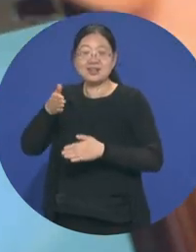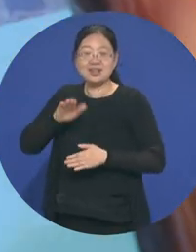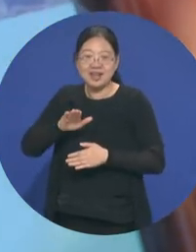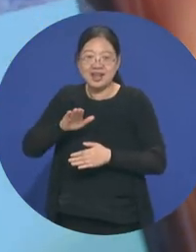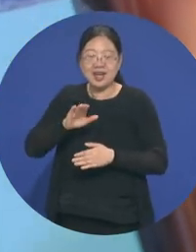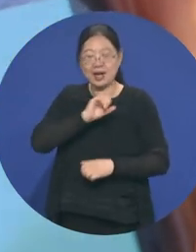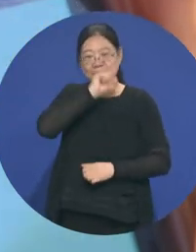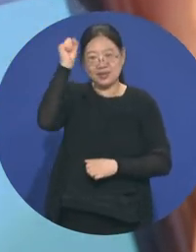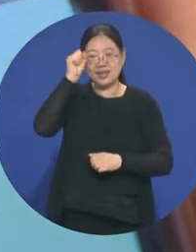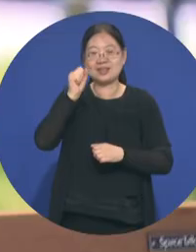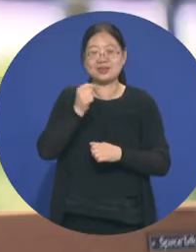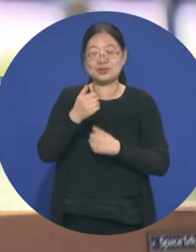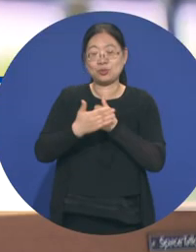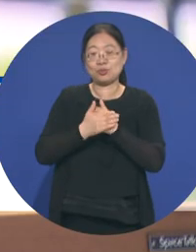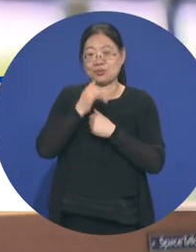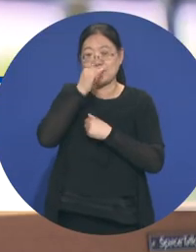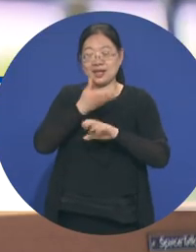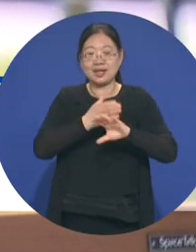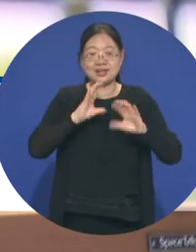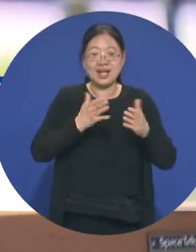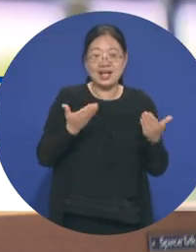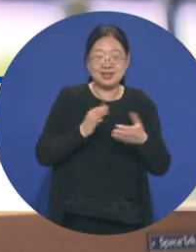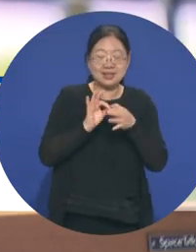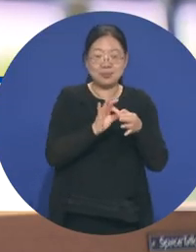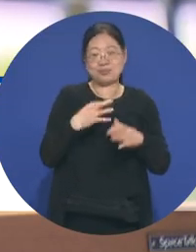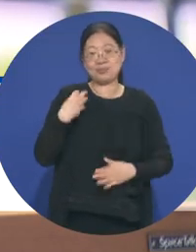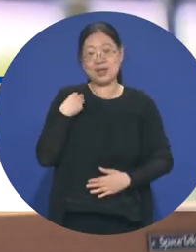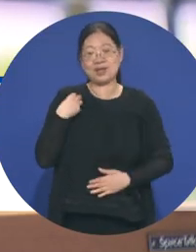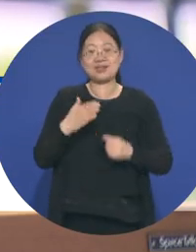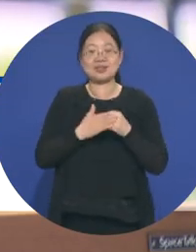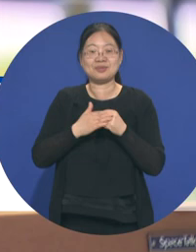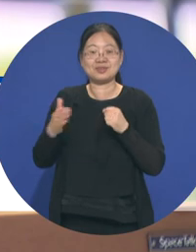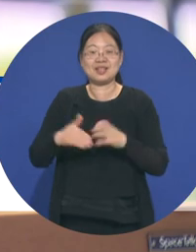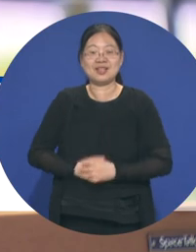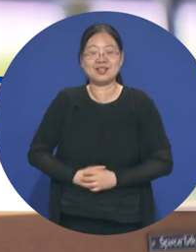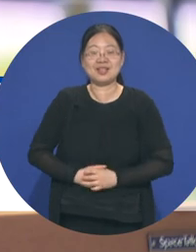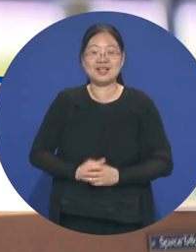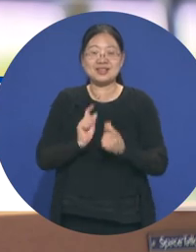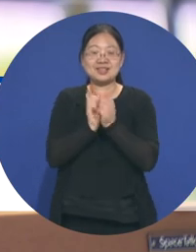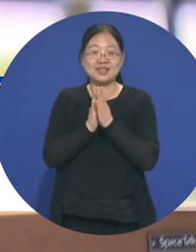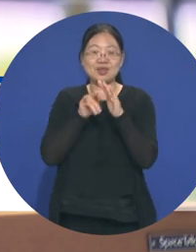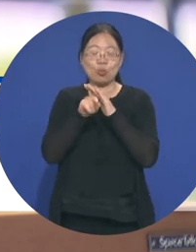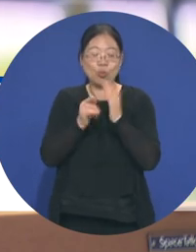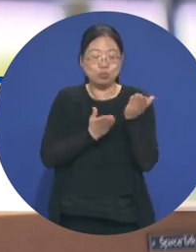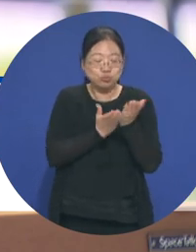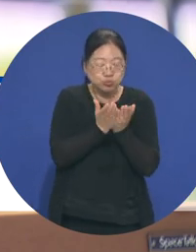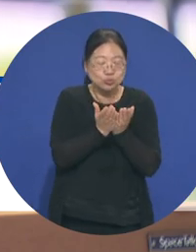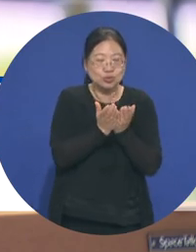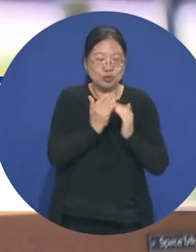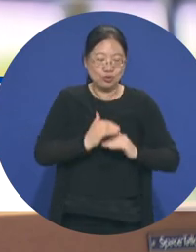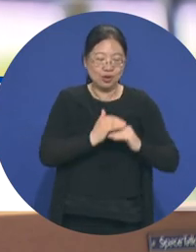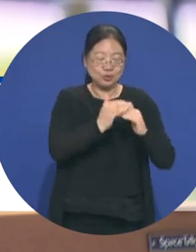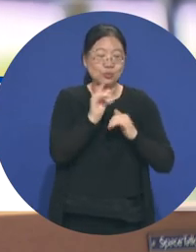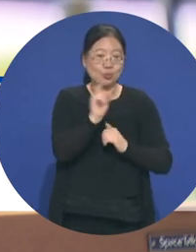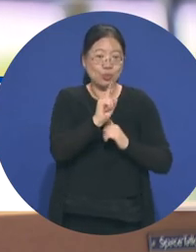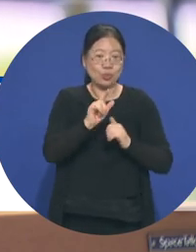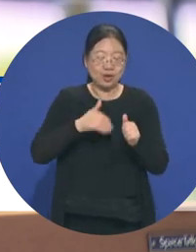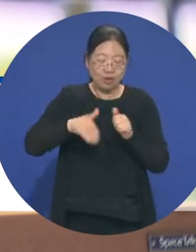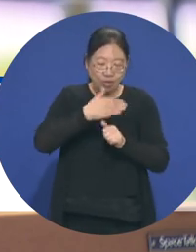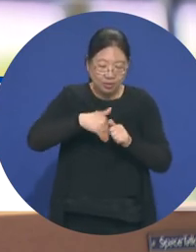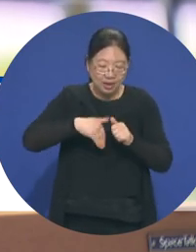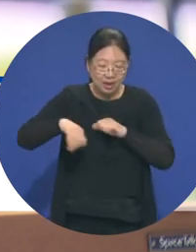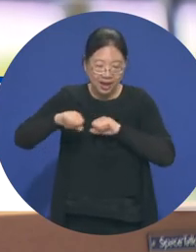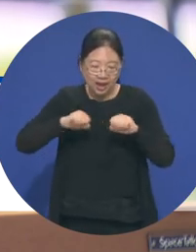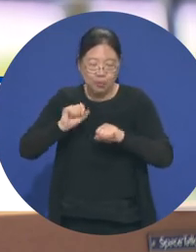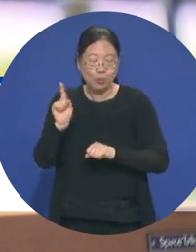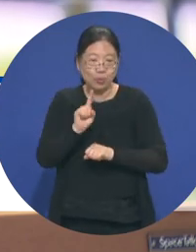큰 도움이 됐습니다 저는 해외 영업을 계속 하고 싶어했던 사람이기 때문에 가서 부역이 어떻게 되고 있는지 그리고 현재에서 어떻게